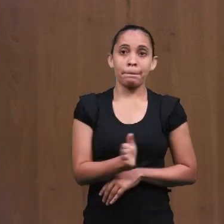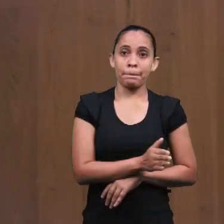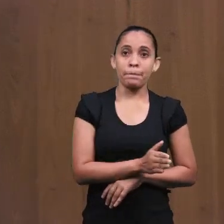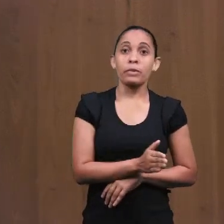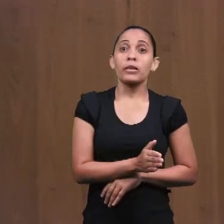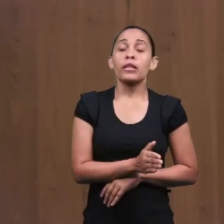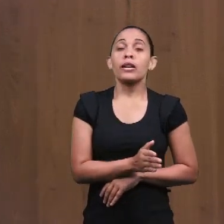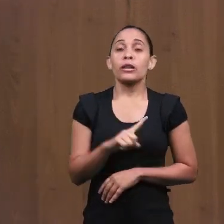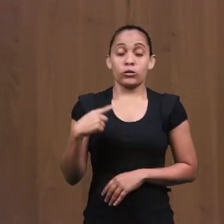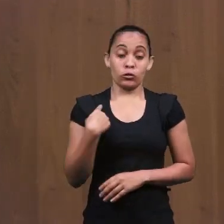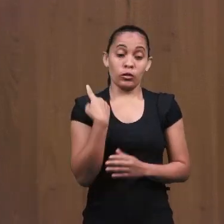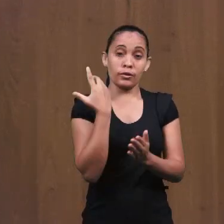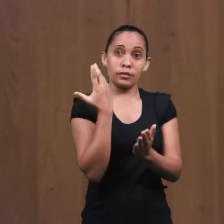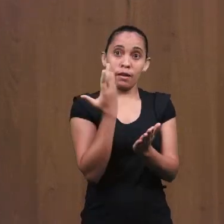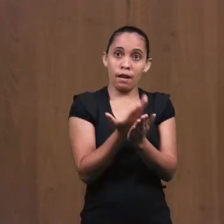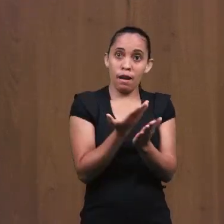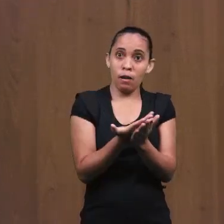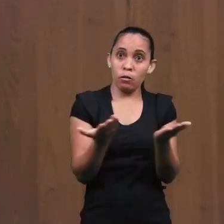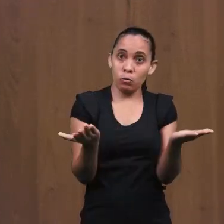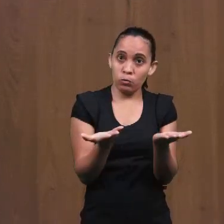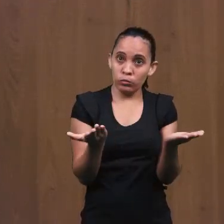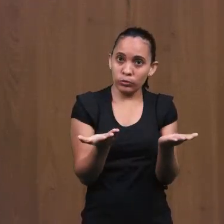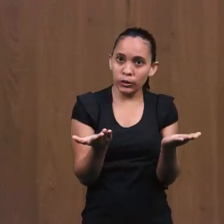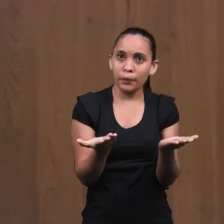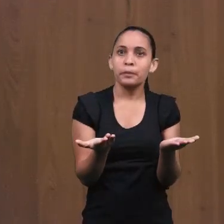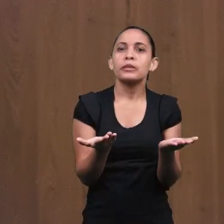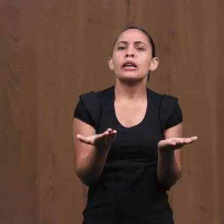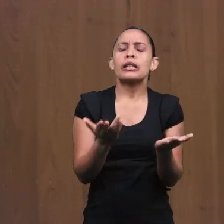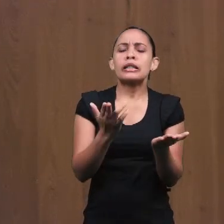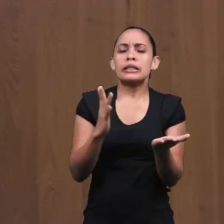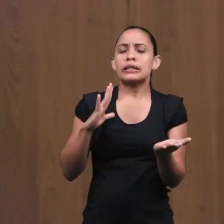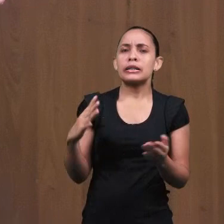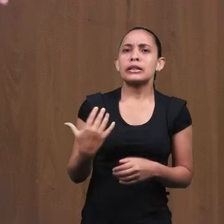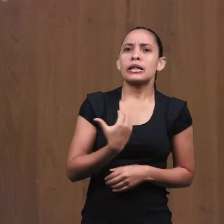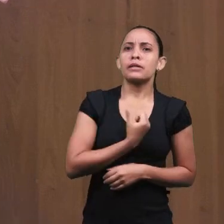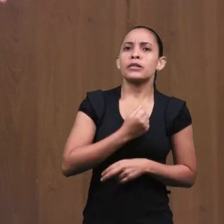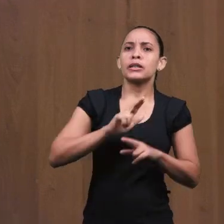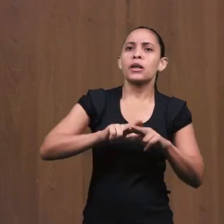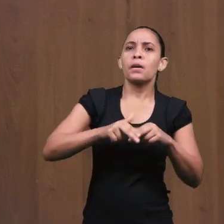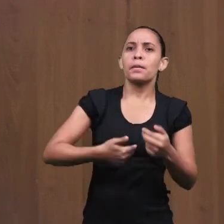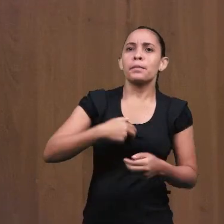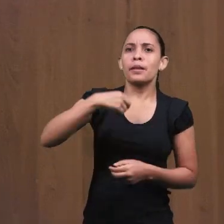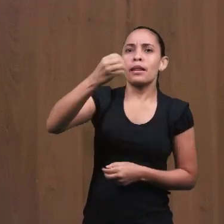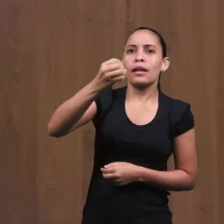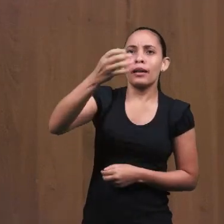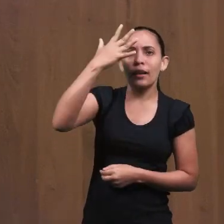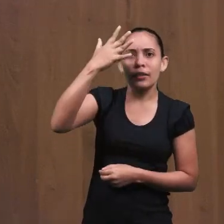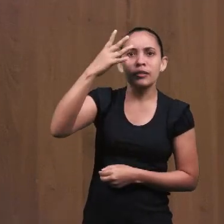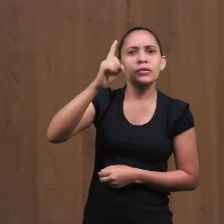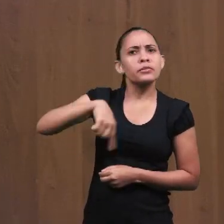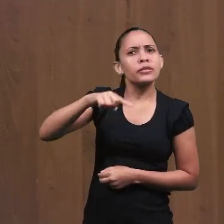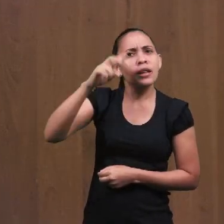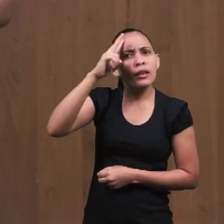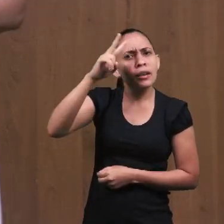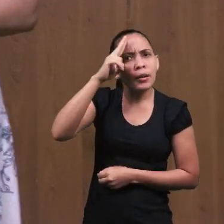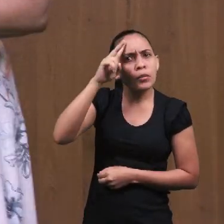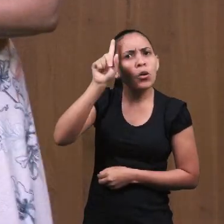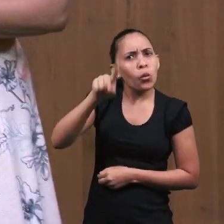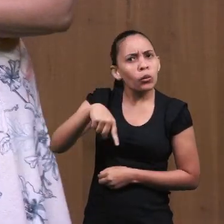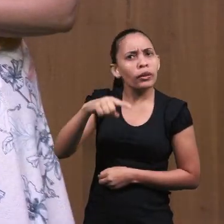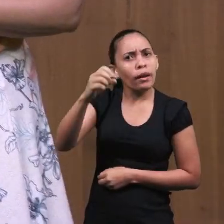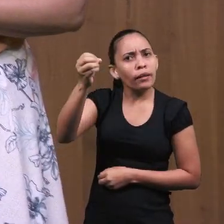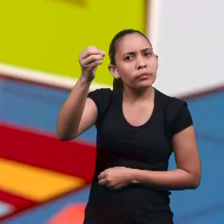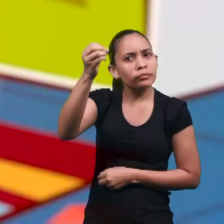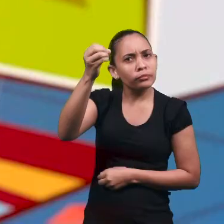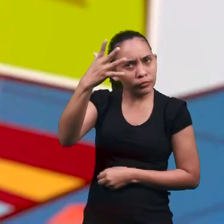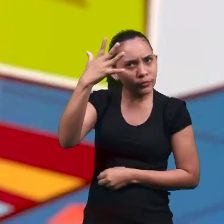Donc, notre étude parle que salut est par la grâce. Vous êtes appelé, qu'est-ce que c'est la grâce? La